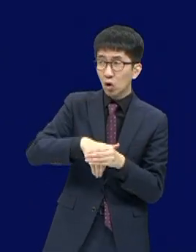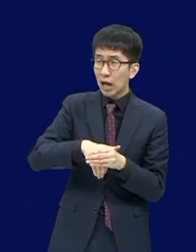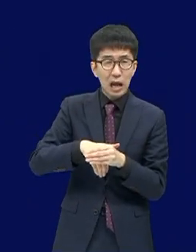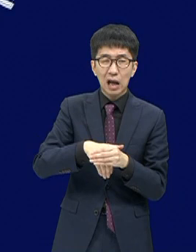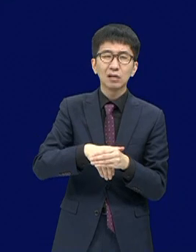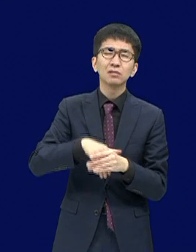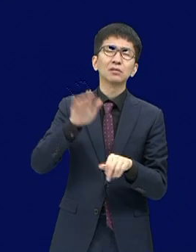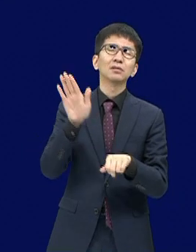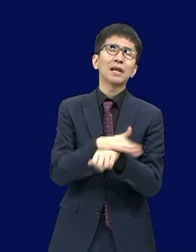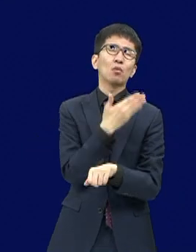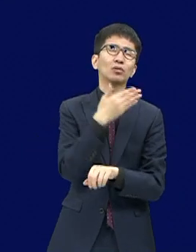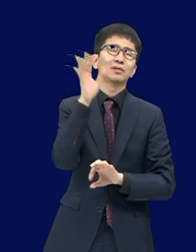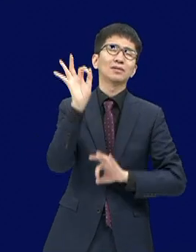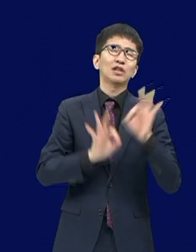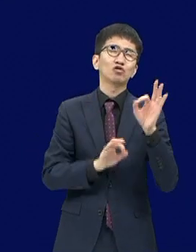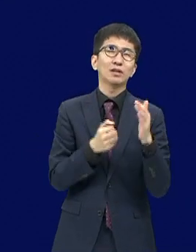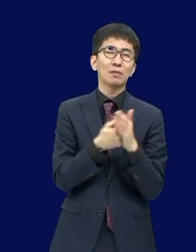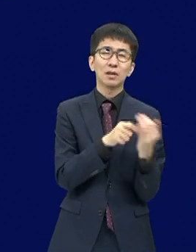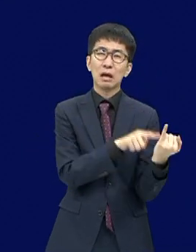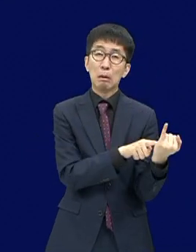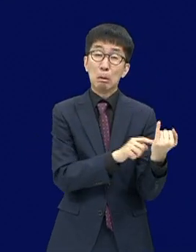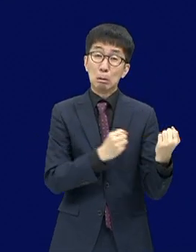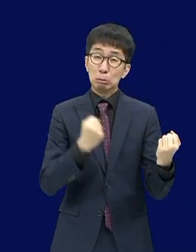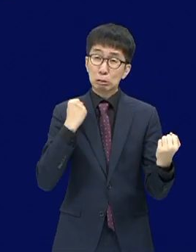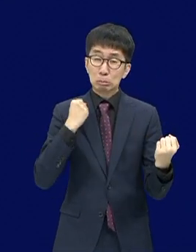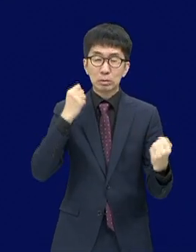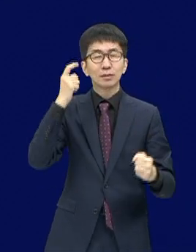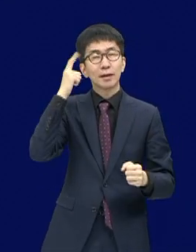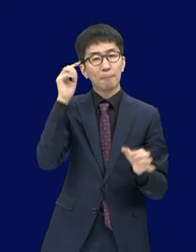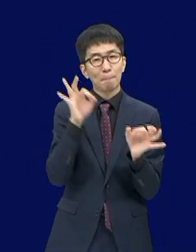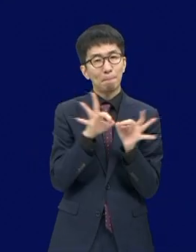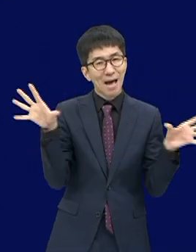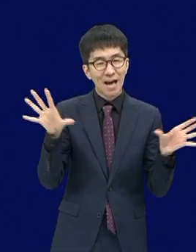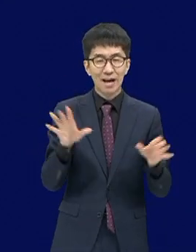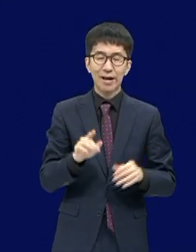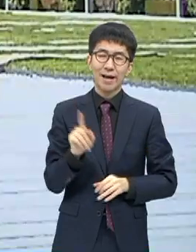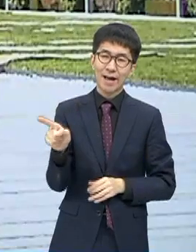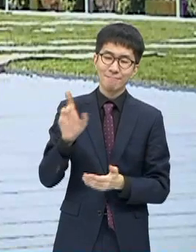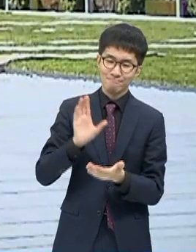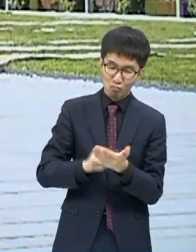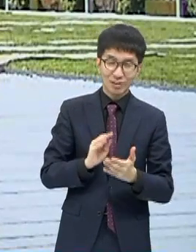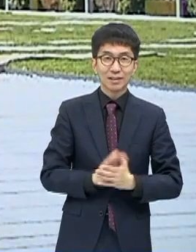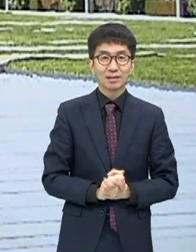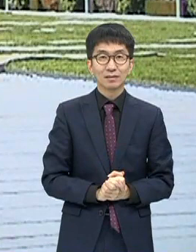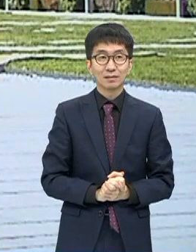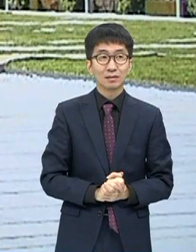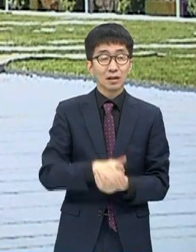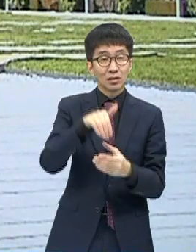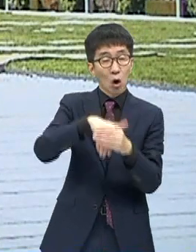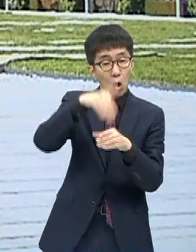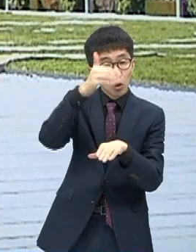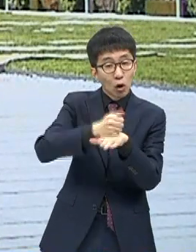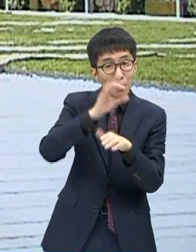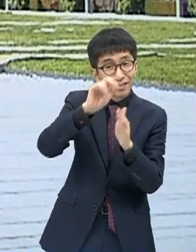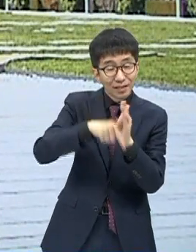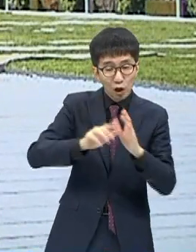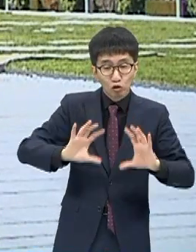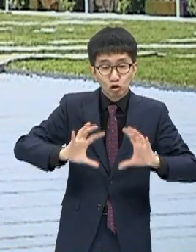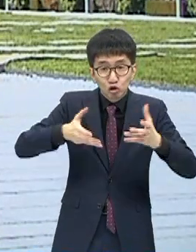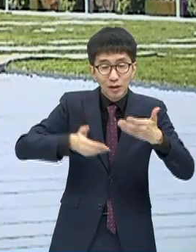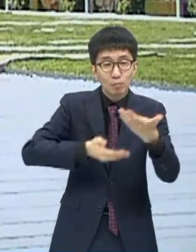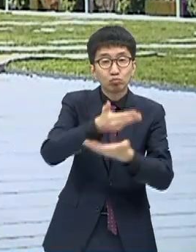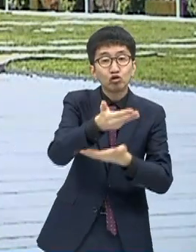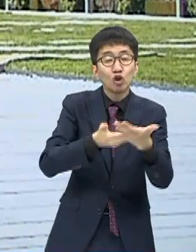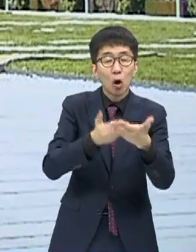유명 이 후보의 선전을 예상하지 못했다고 강하게 비난했습니다 선거 결과에 따라 국제 무역 분야에서